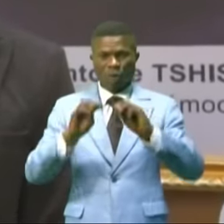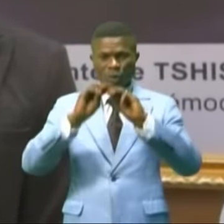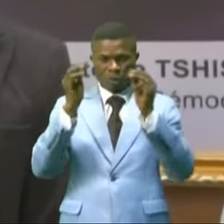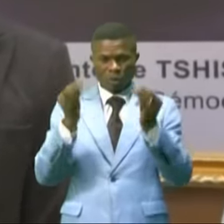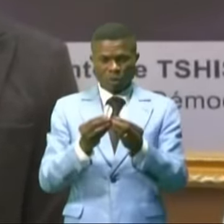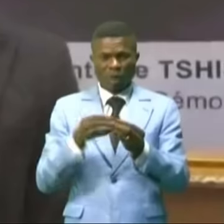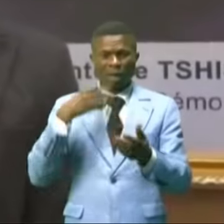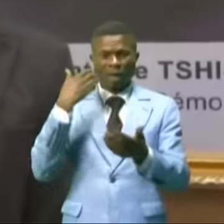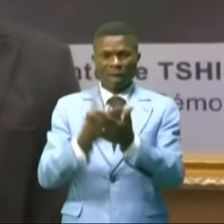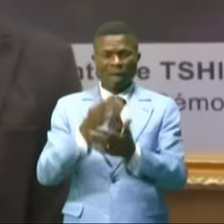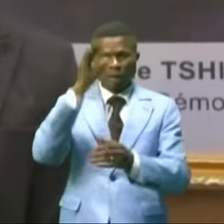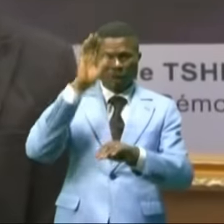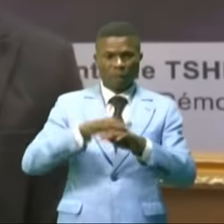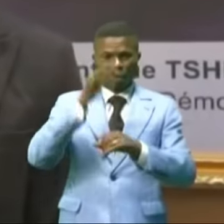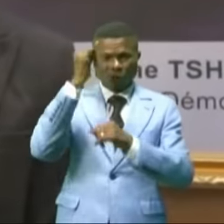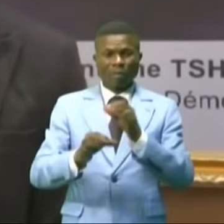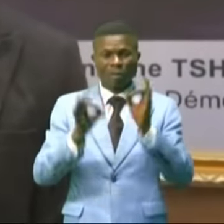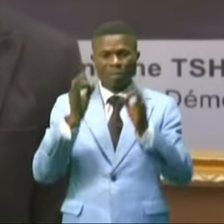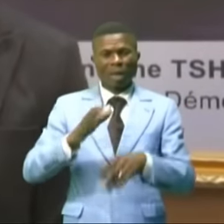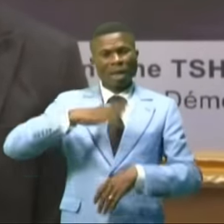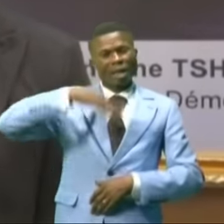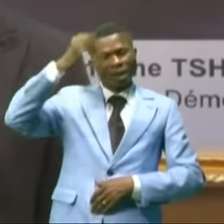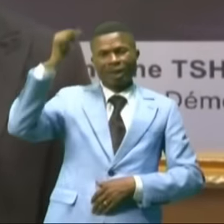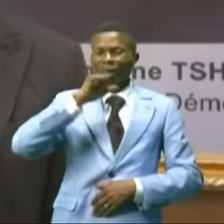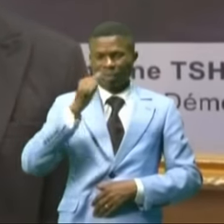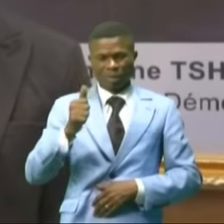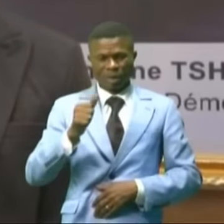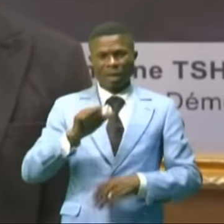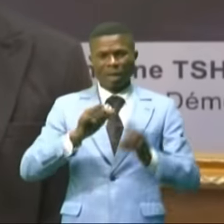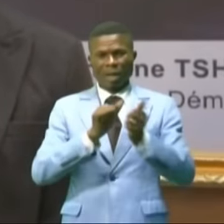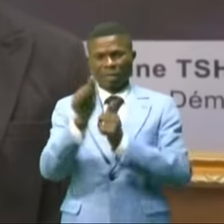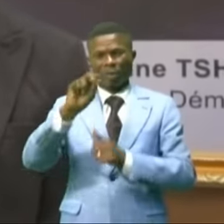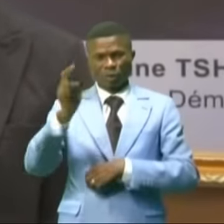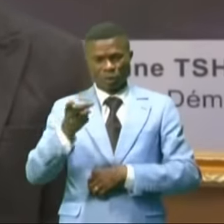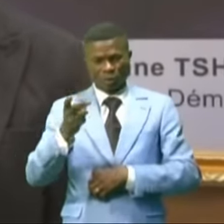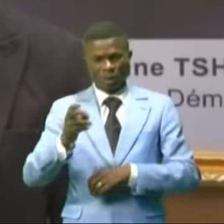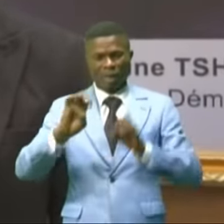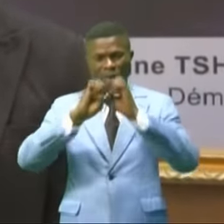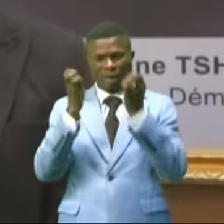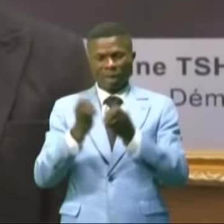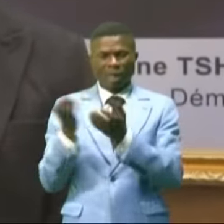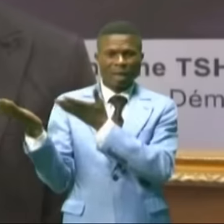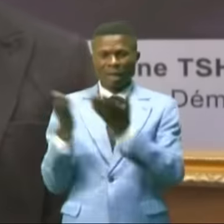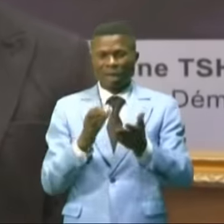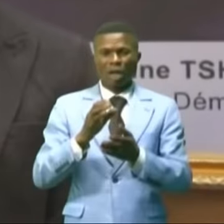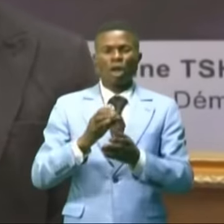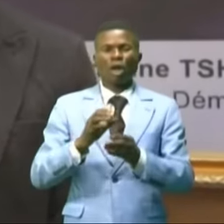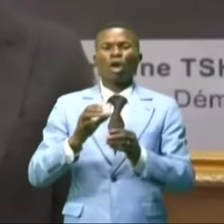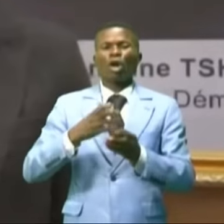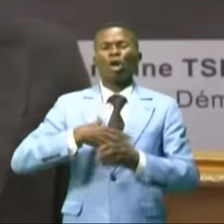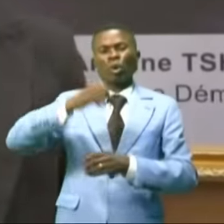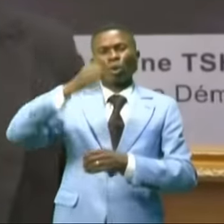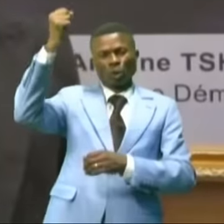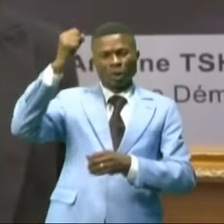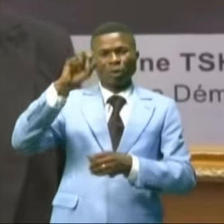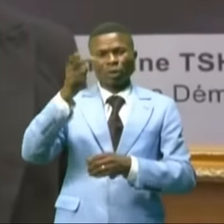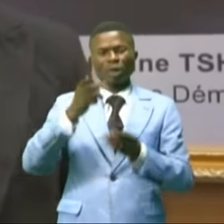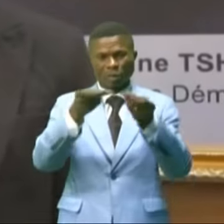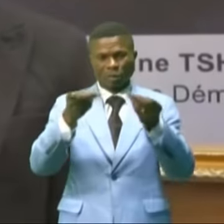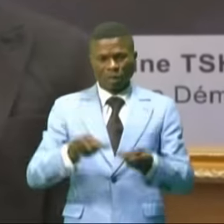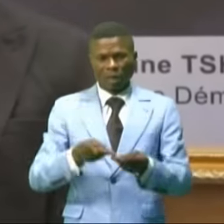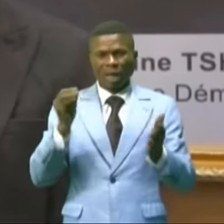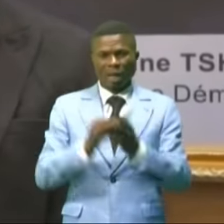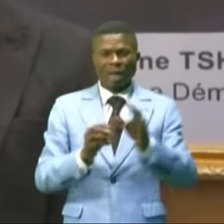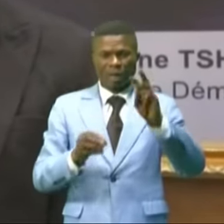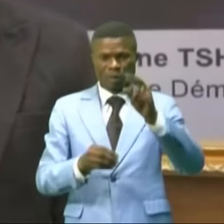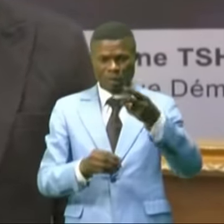est arrivée en finale, mais malheureusement, on n'a pas gagné. Et c'est comme ça que l'équipe a ramené le trophée de la deuxième place, mais également le trophée